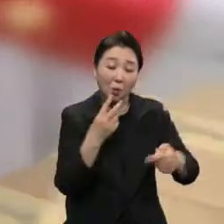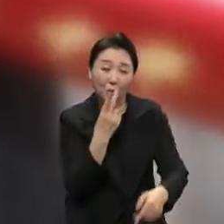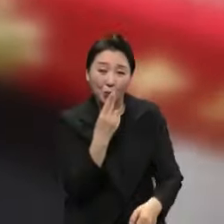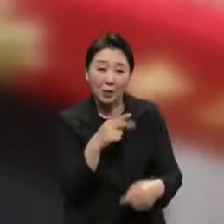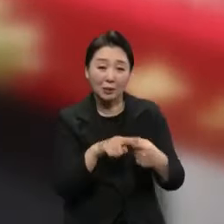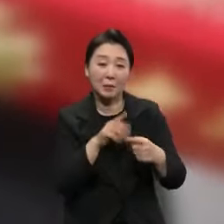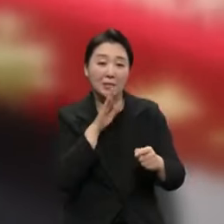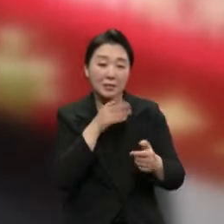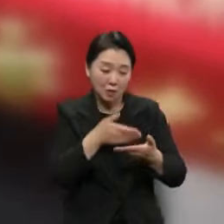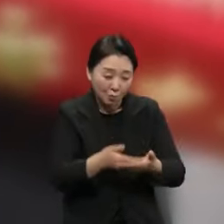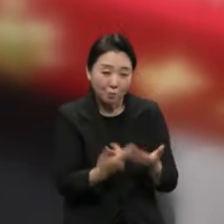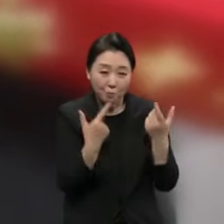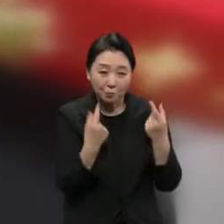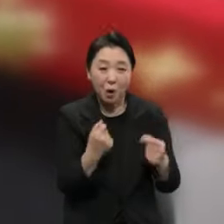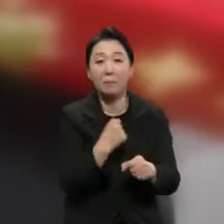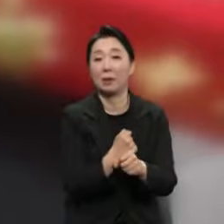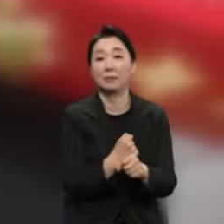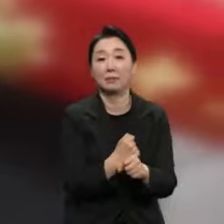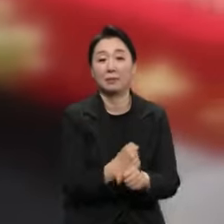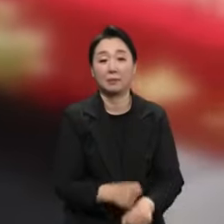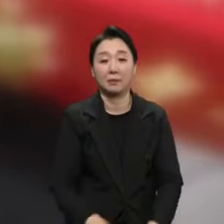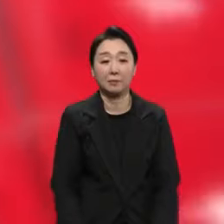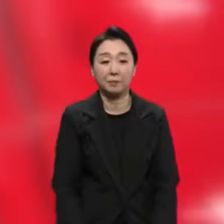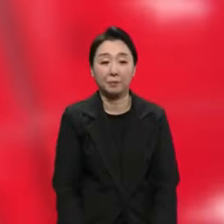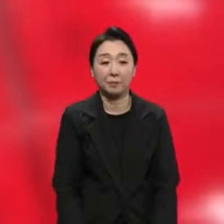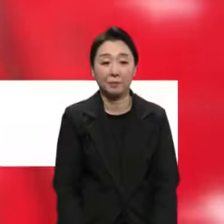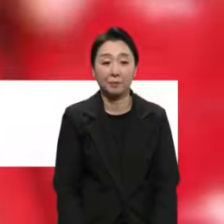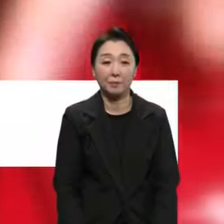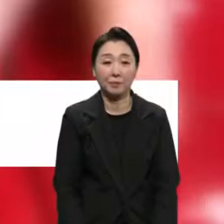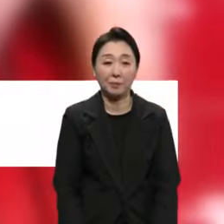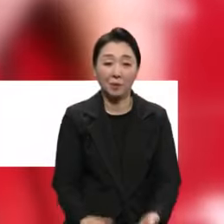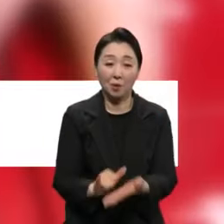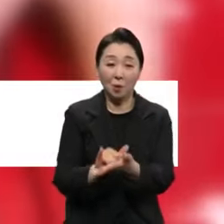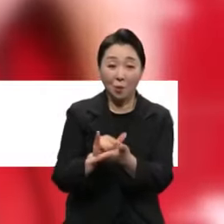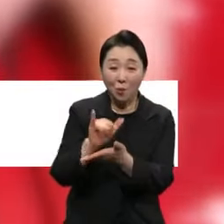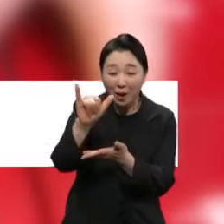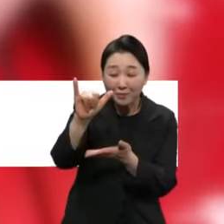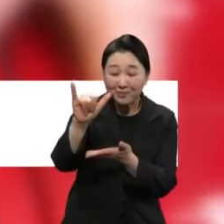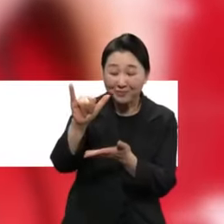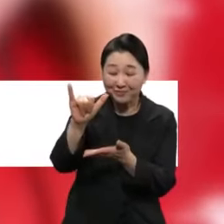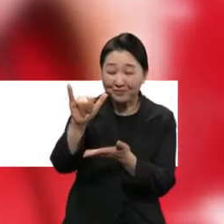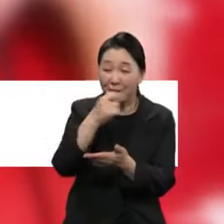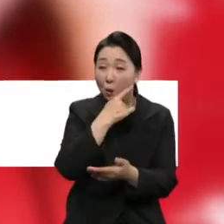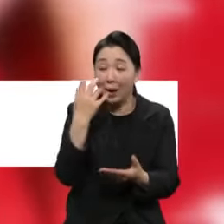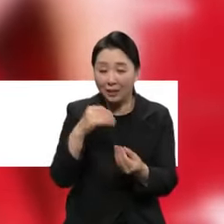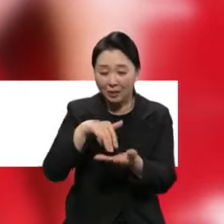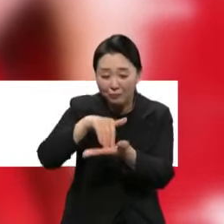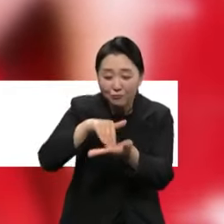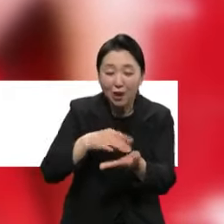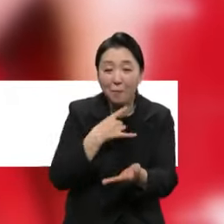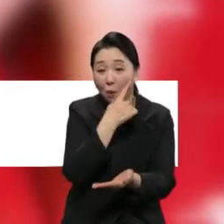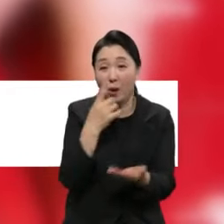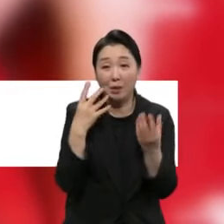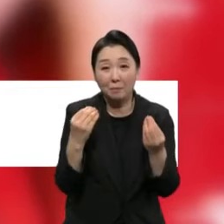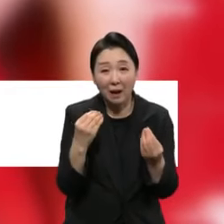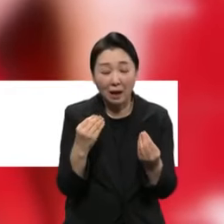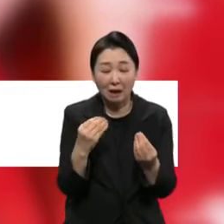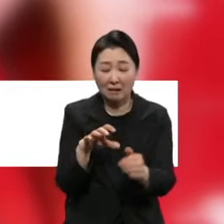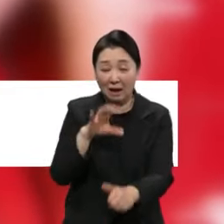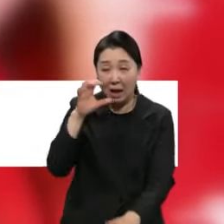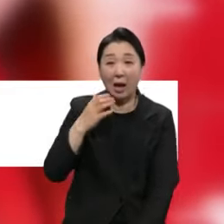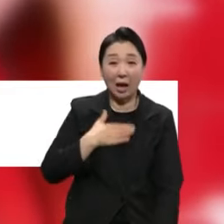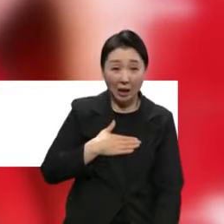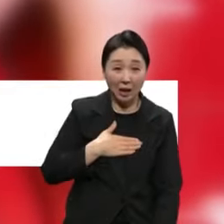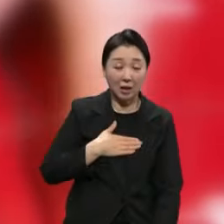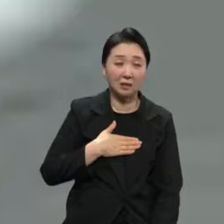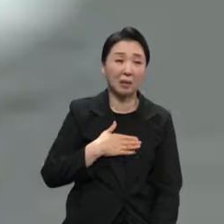무게를 동일하게 맞췄습니다. 피고인들은 항공사가 화물을 적재할 때 주로 무게만 체크한다는 점을 악용해서 가짜 수출용 박스를